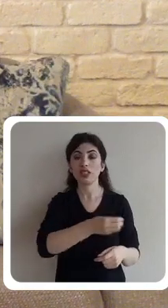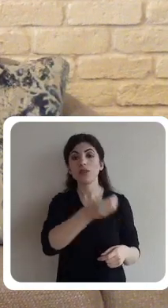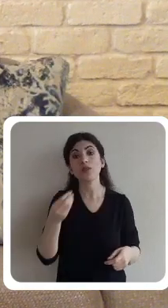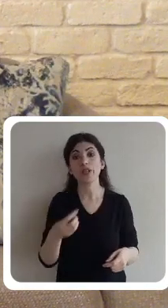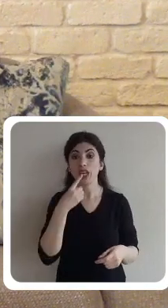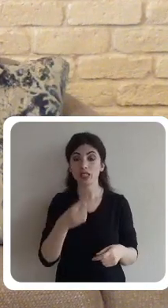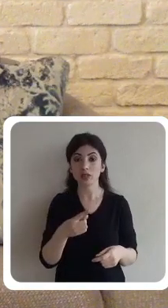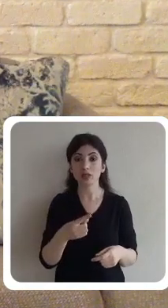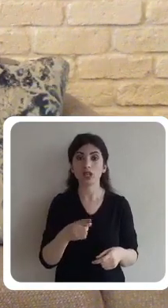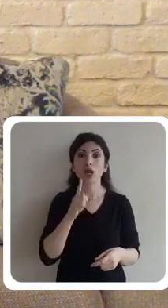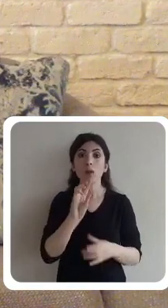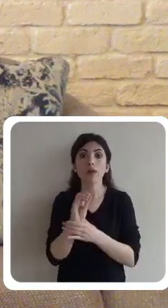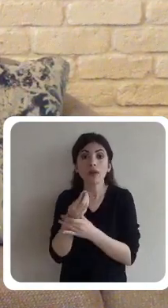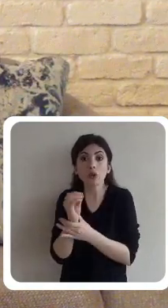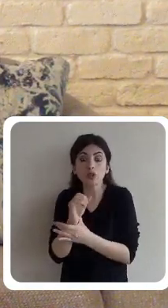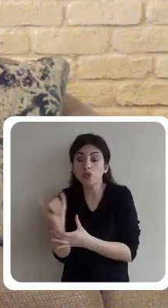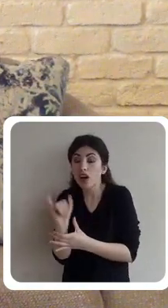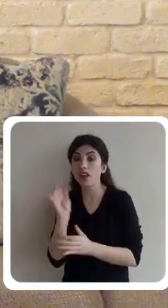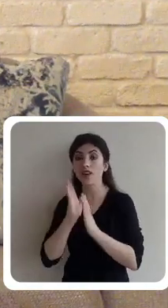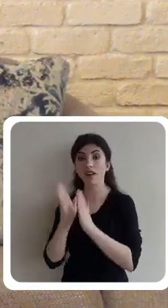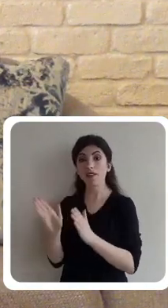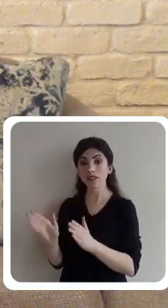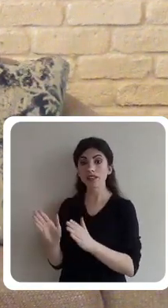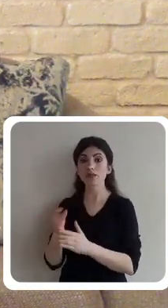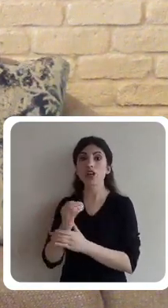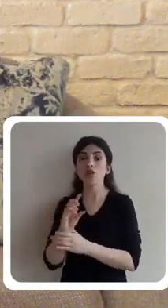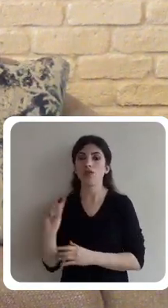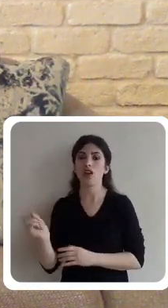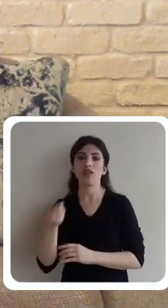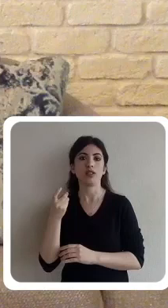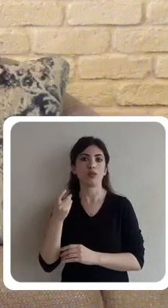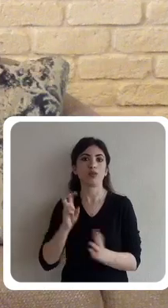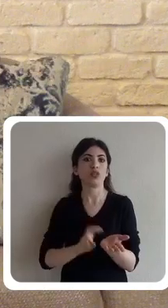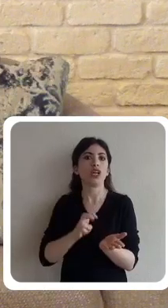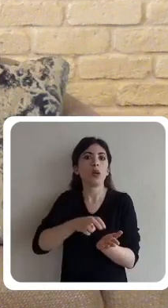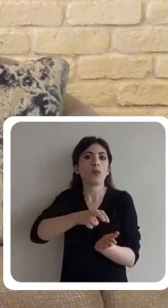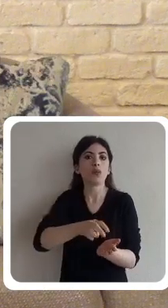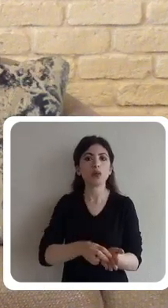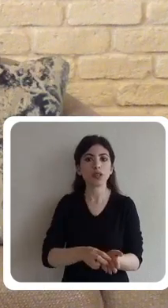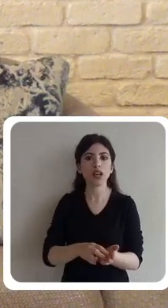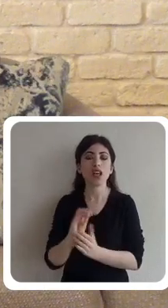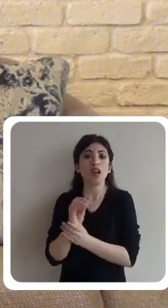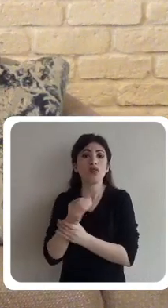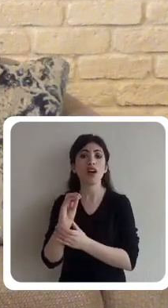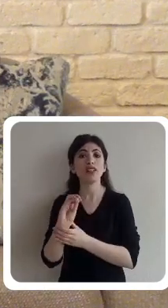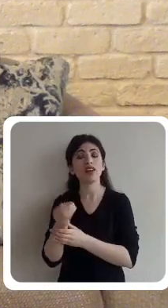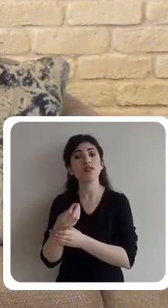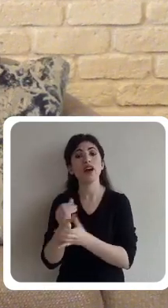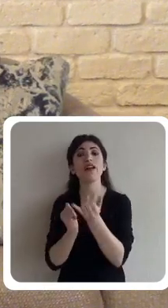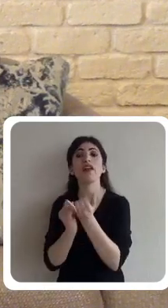verir. Bir kuşu gitmiş yine. Fareyi bulmuş bizim Pirebek.